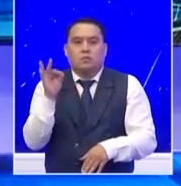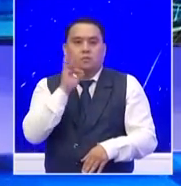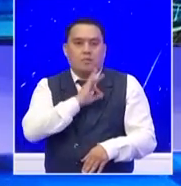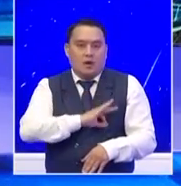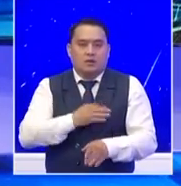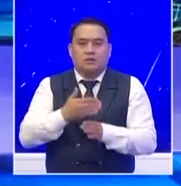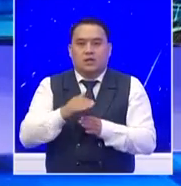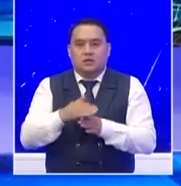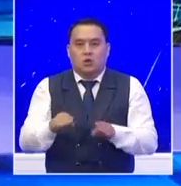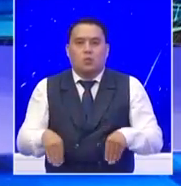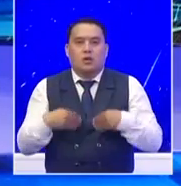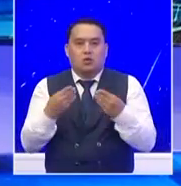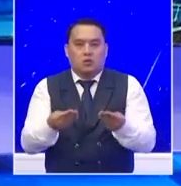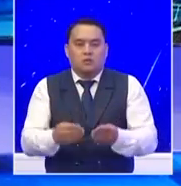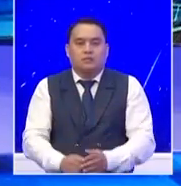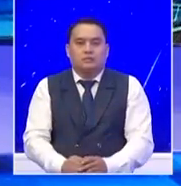пайызбен несиелендіруге арналған.